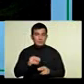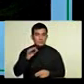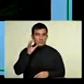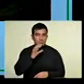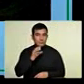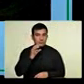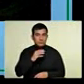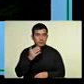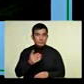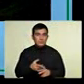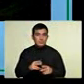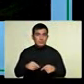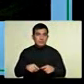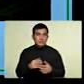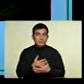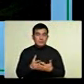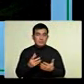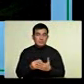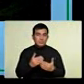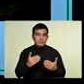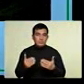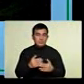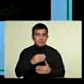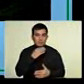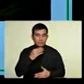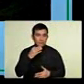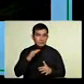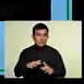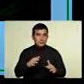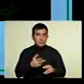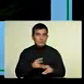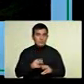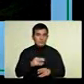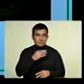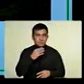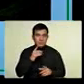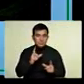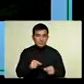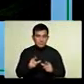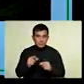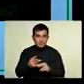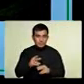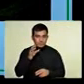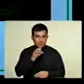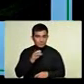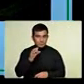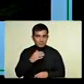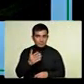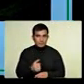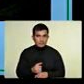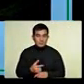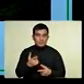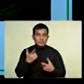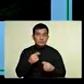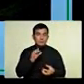Узбекистаном. Затем она пересекает Туркменистан и снова возвращается в Узбекистан, где